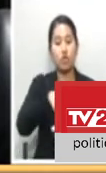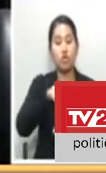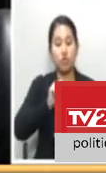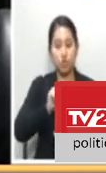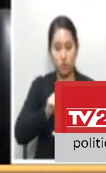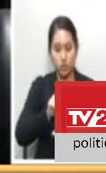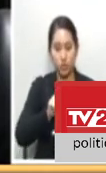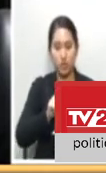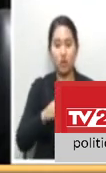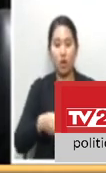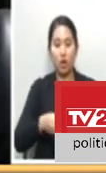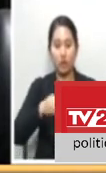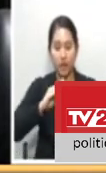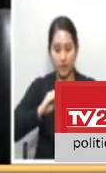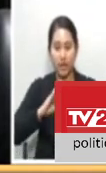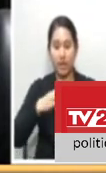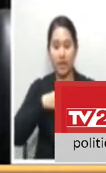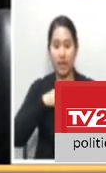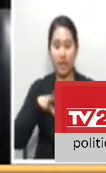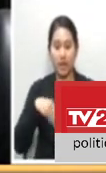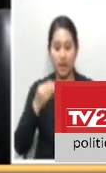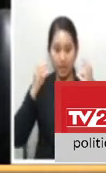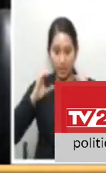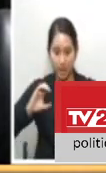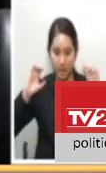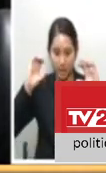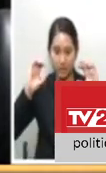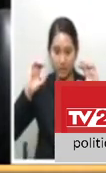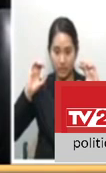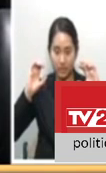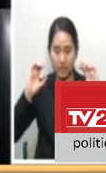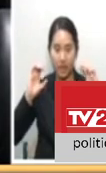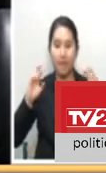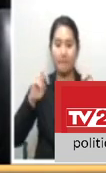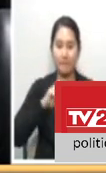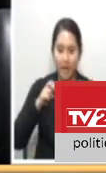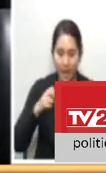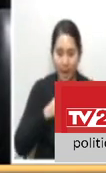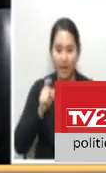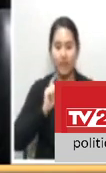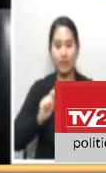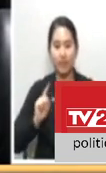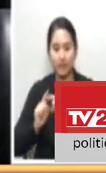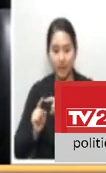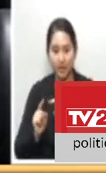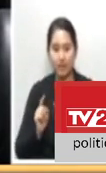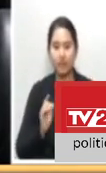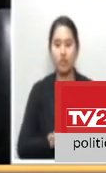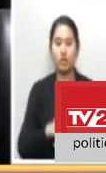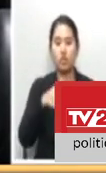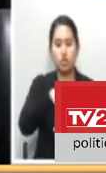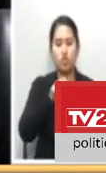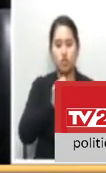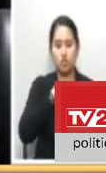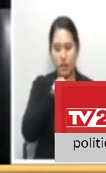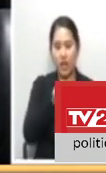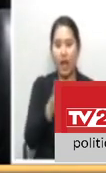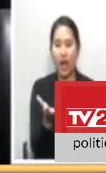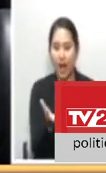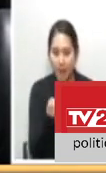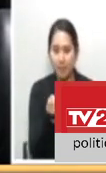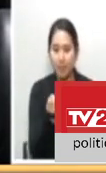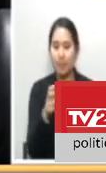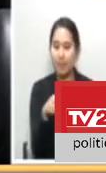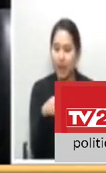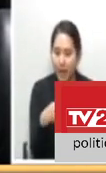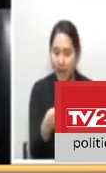นั้นอยากให้รัฐบาลได้นำเอาปัญหาต่างๆที่ทางศูนย์ดำรงธรรมได้รับไว้แต่ละอำเภอ